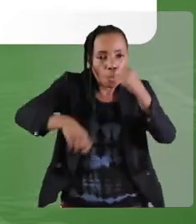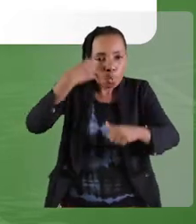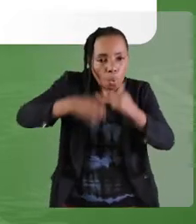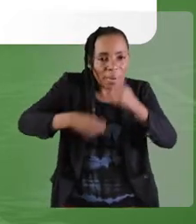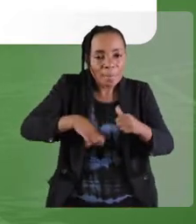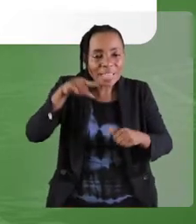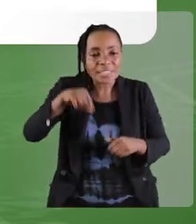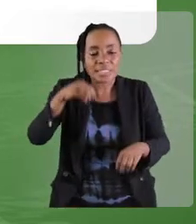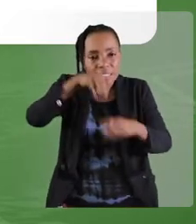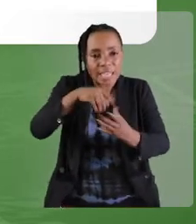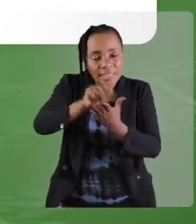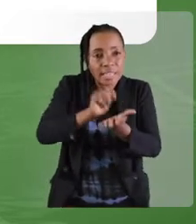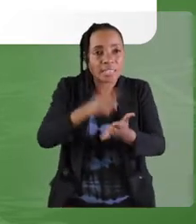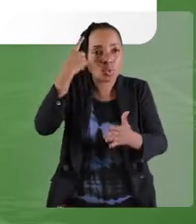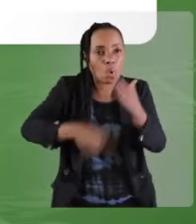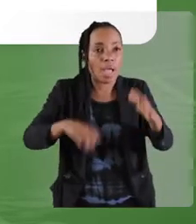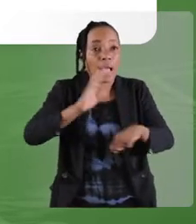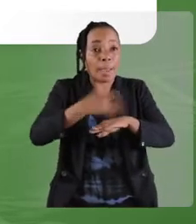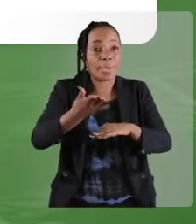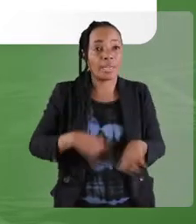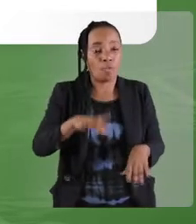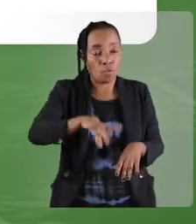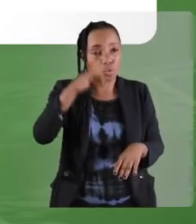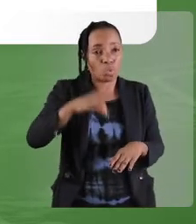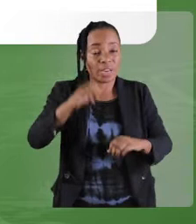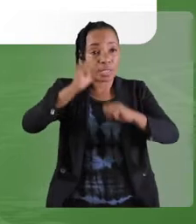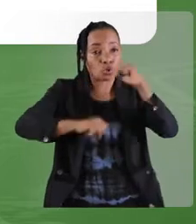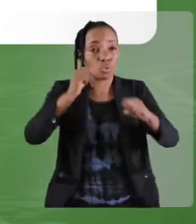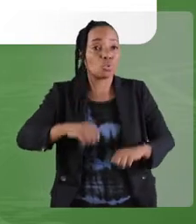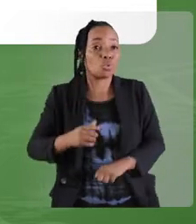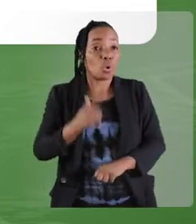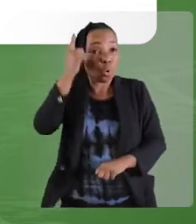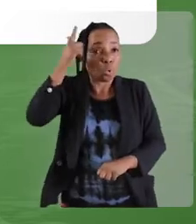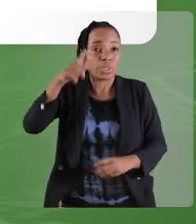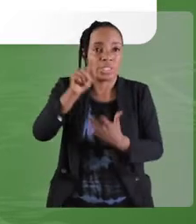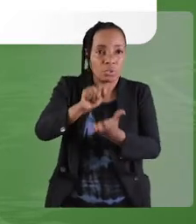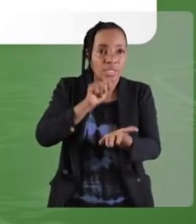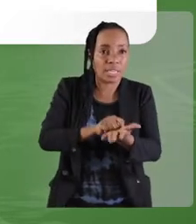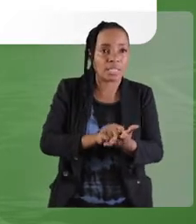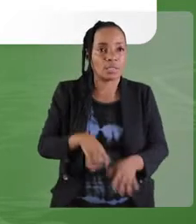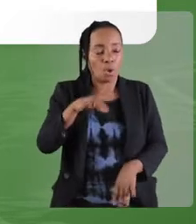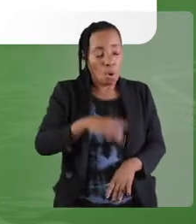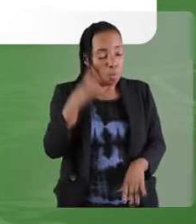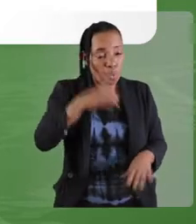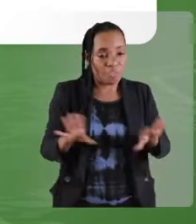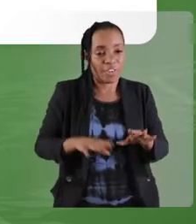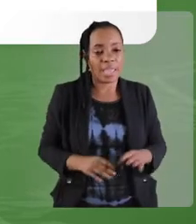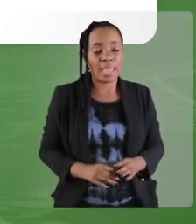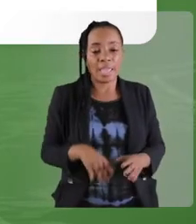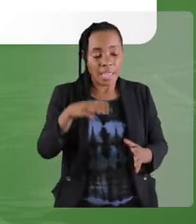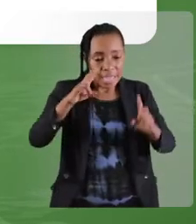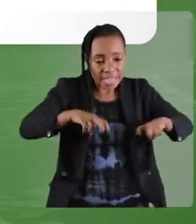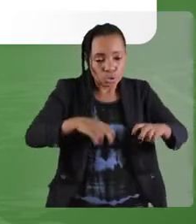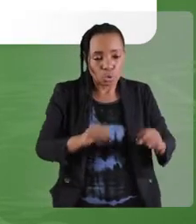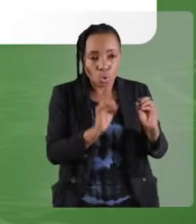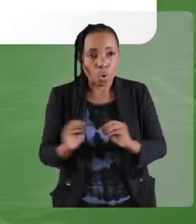texte. En second lieu, nous allons exposer la structure du texte pour l'étude ordonnée. Et en dernier